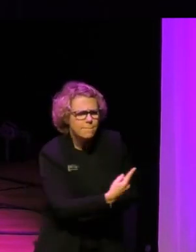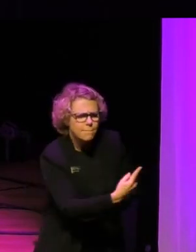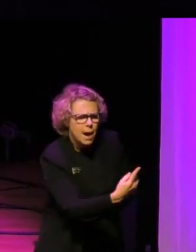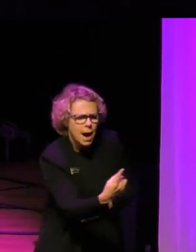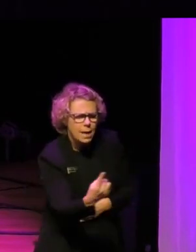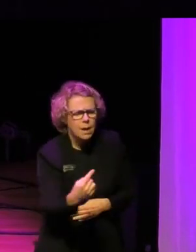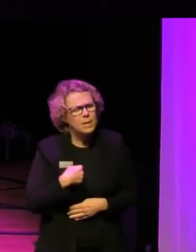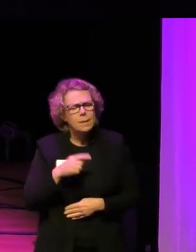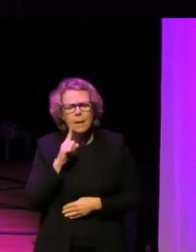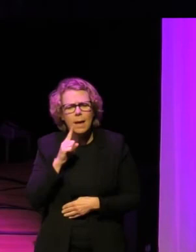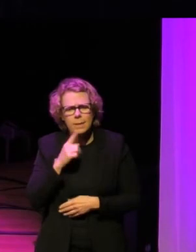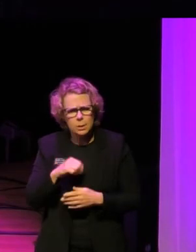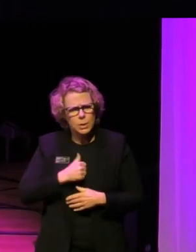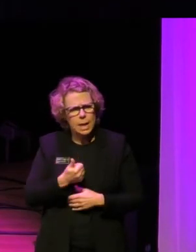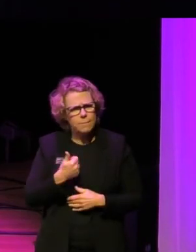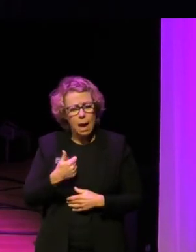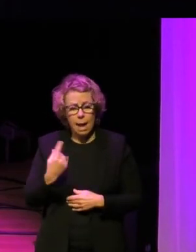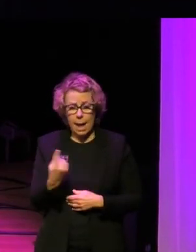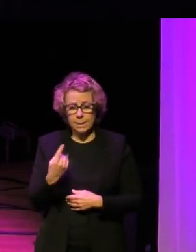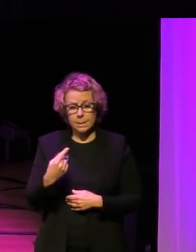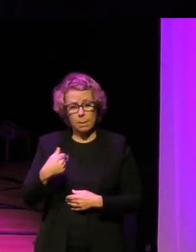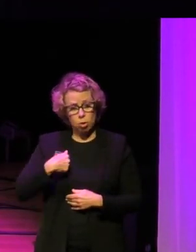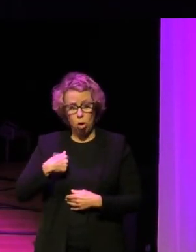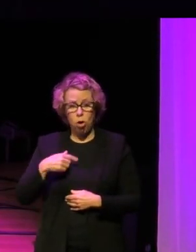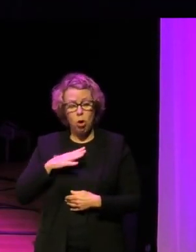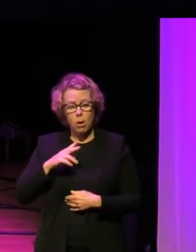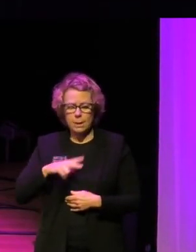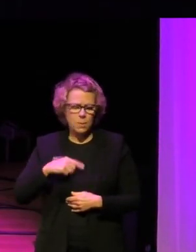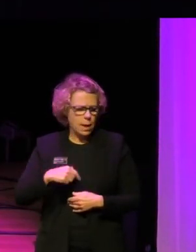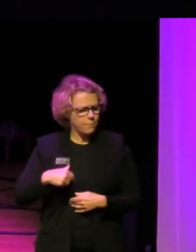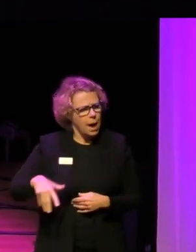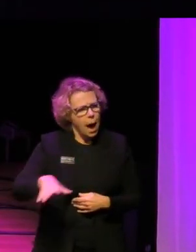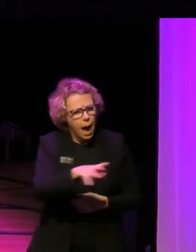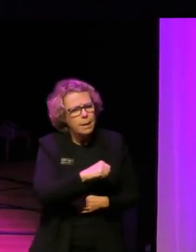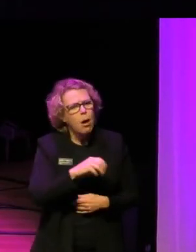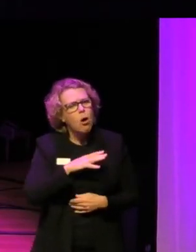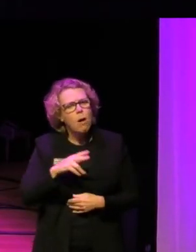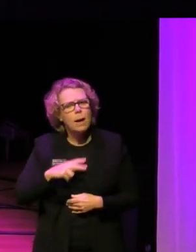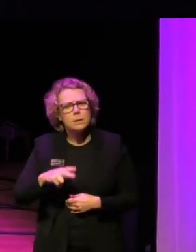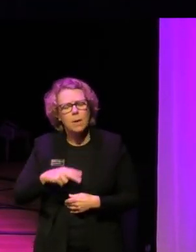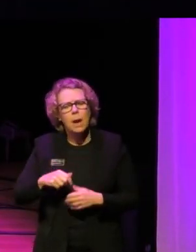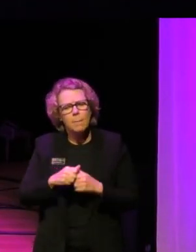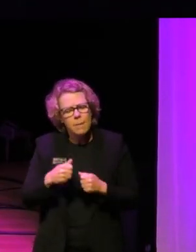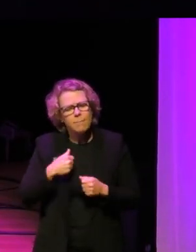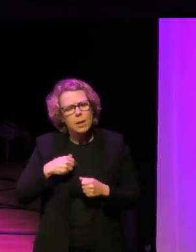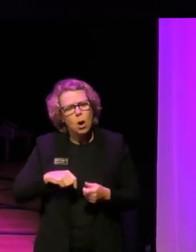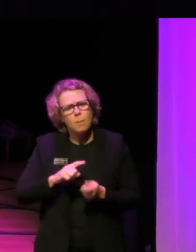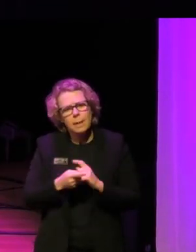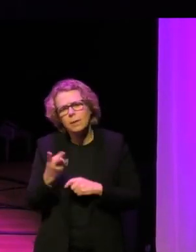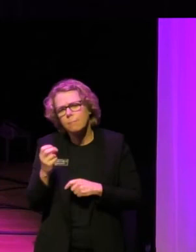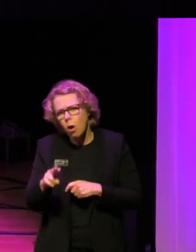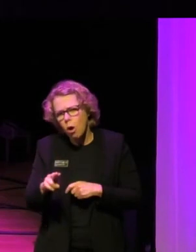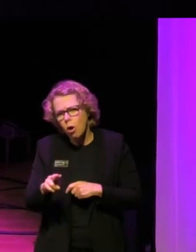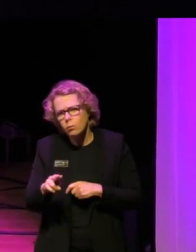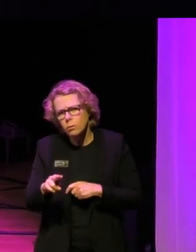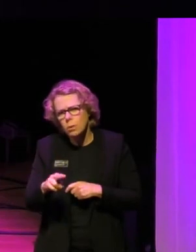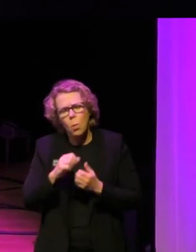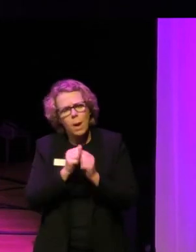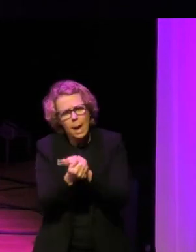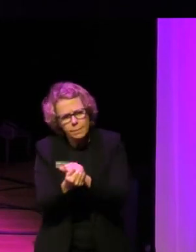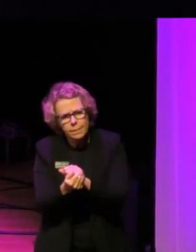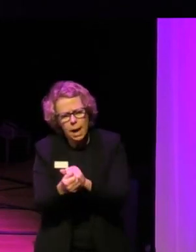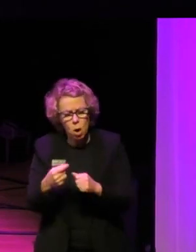inte att vi själva ska bära det. Men vi har blivit vana med att ändra på läget. Till exempel om